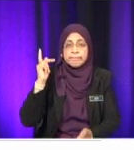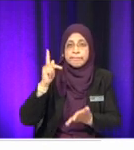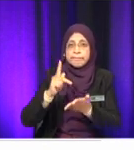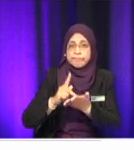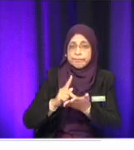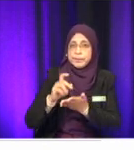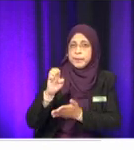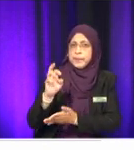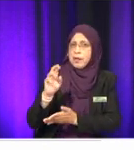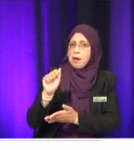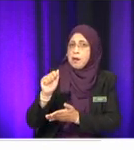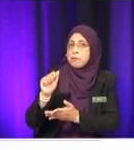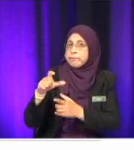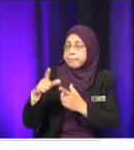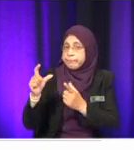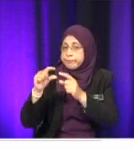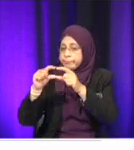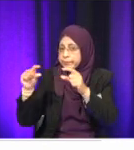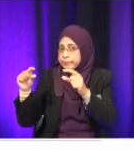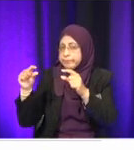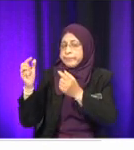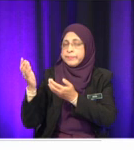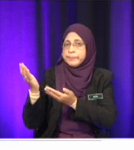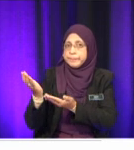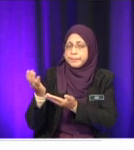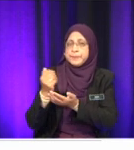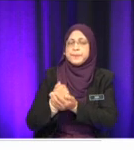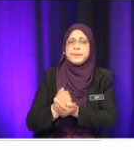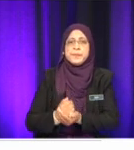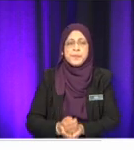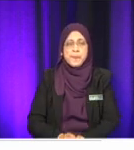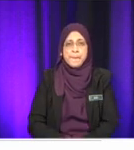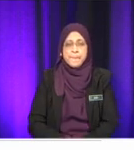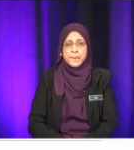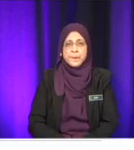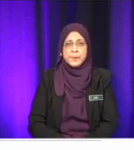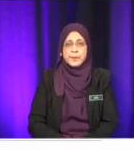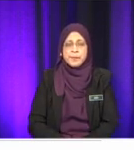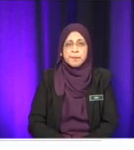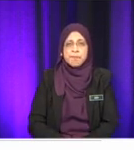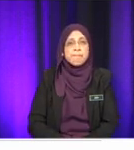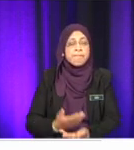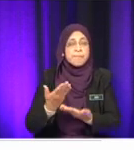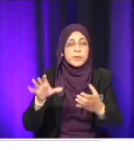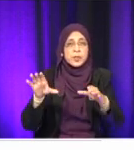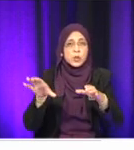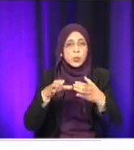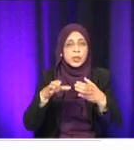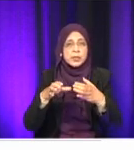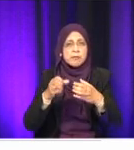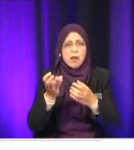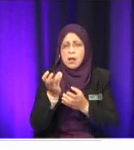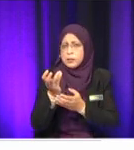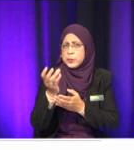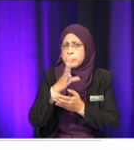era rokoku dan newcast season Oke aliran kuku dikenali atau dihasilkan secara harus